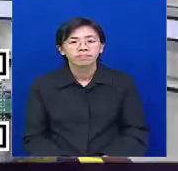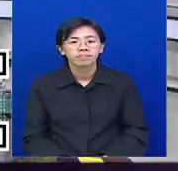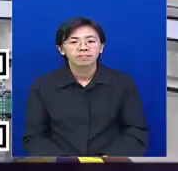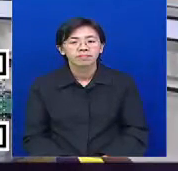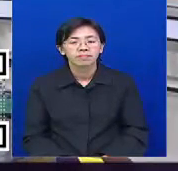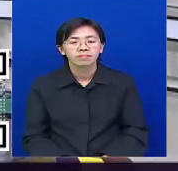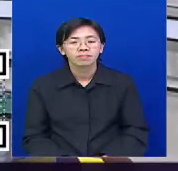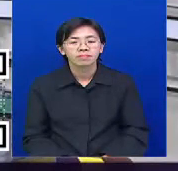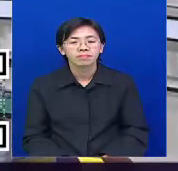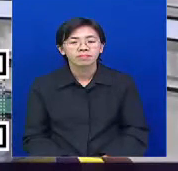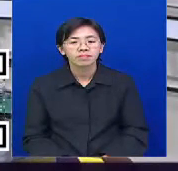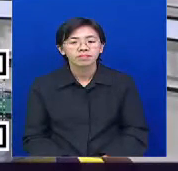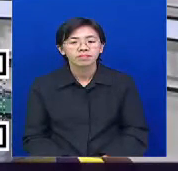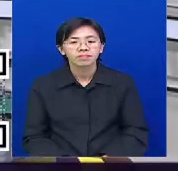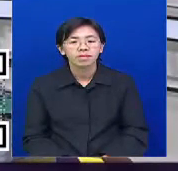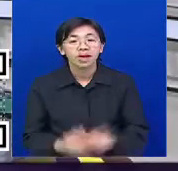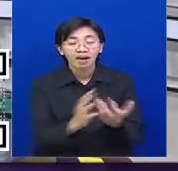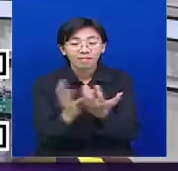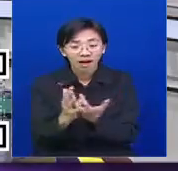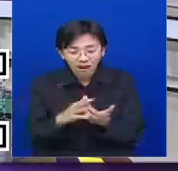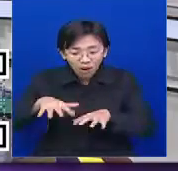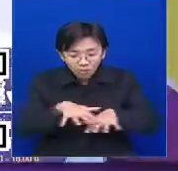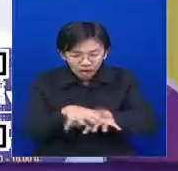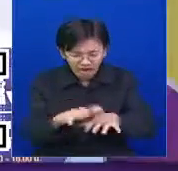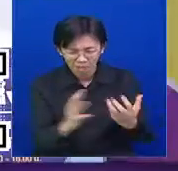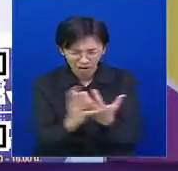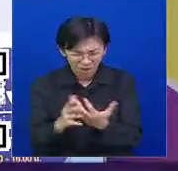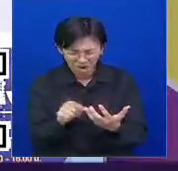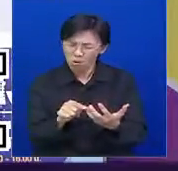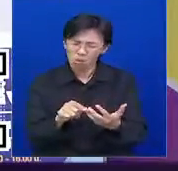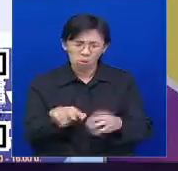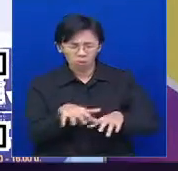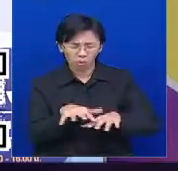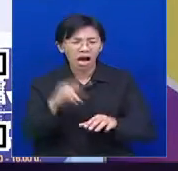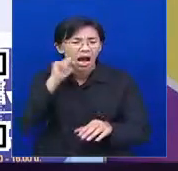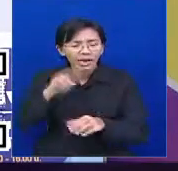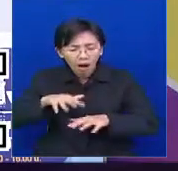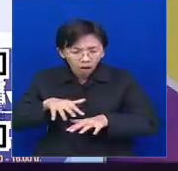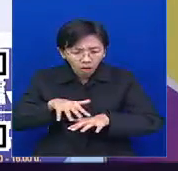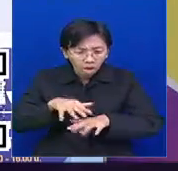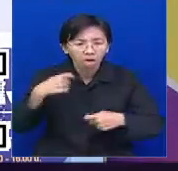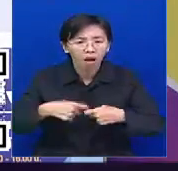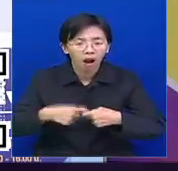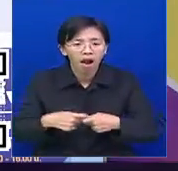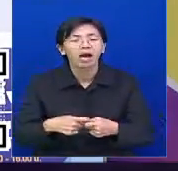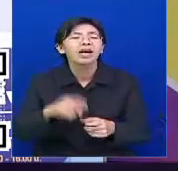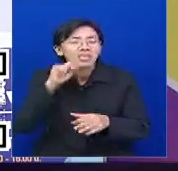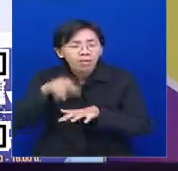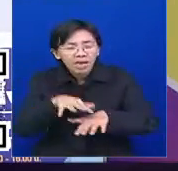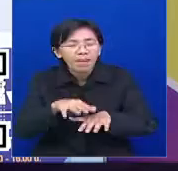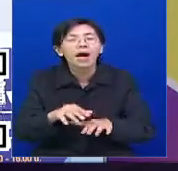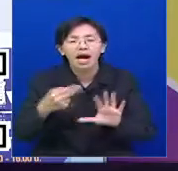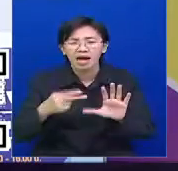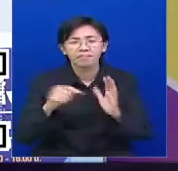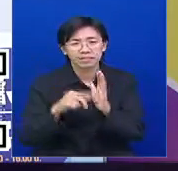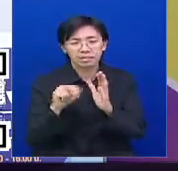เรื่องการกำจัดผักตบชวากันนะครับโฆษกองทัพบกระบุในงานที่เกี่ยวข้องได้เร่งกำจัดผักตบชวากว่า 50,000 ตันเหนือเขื่อนเจ้าพระยาจังหวัดชัยนาท